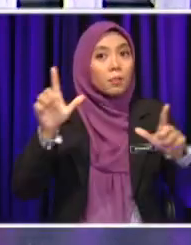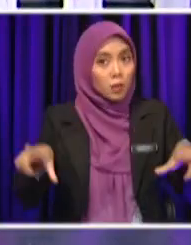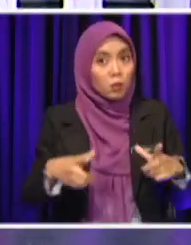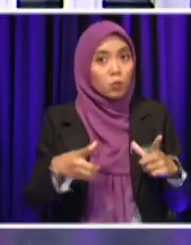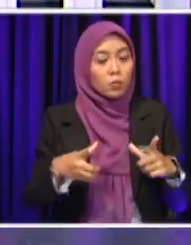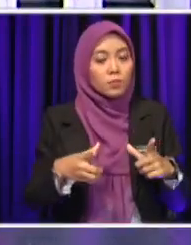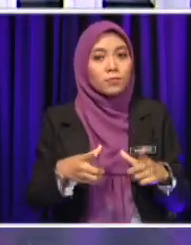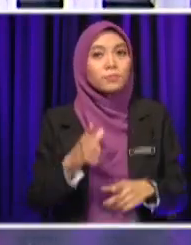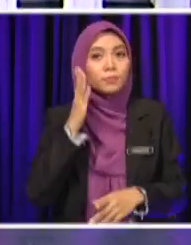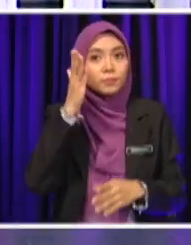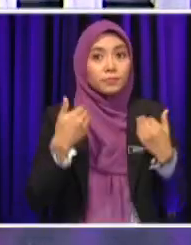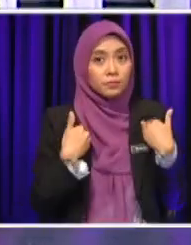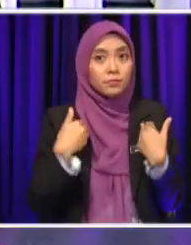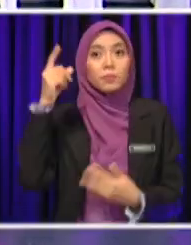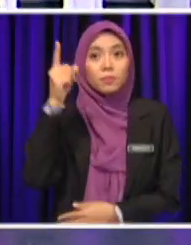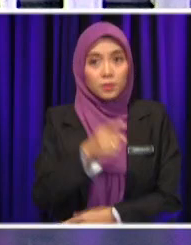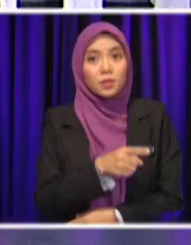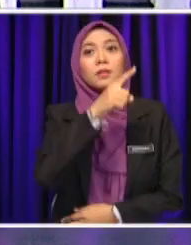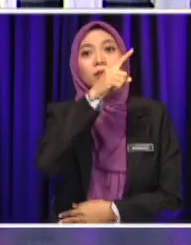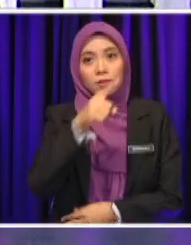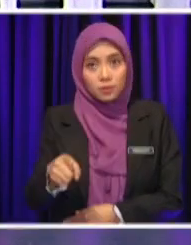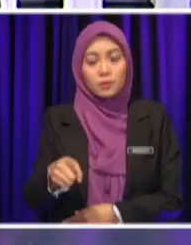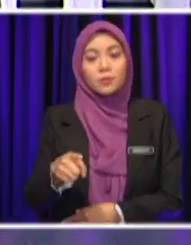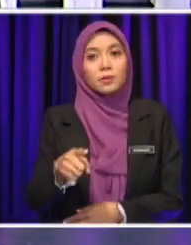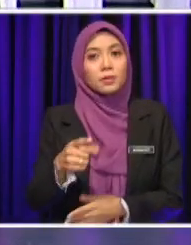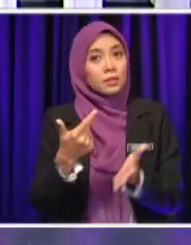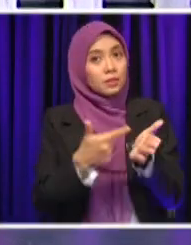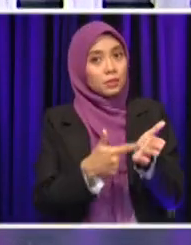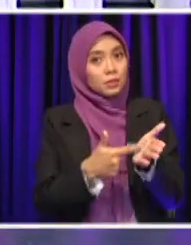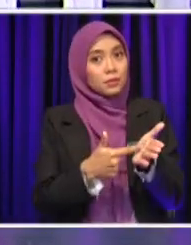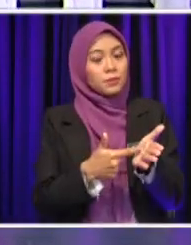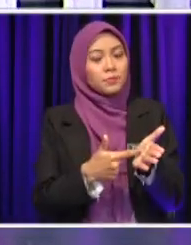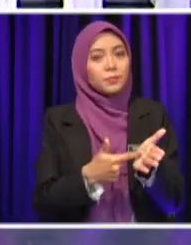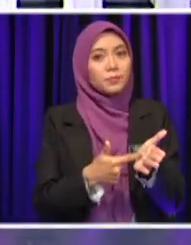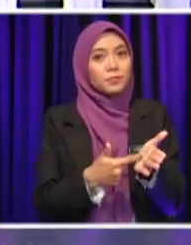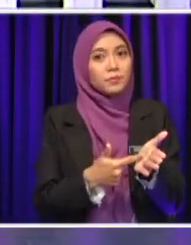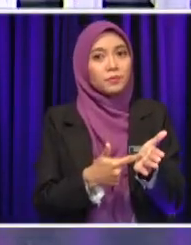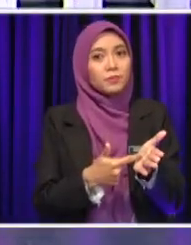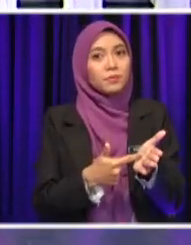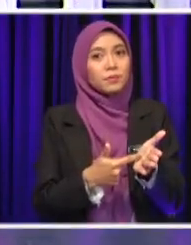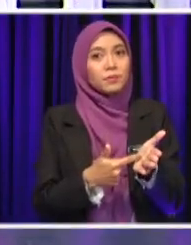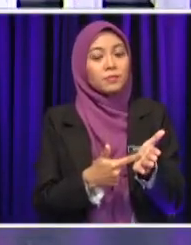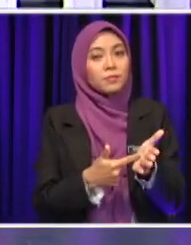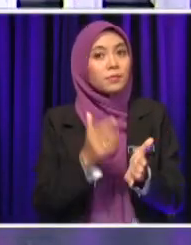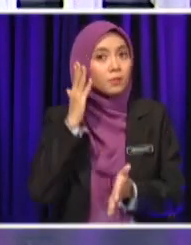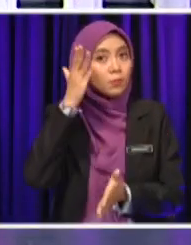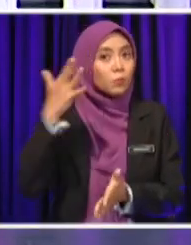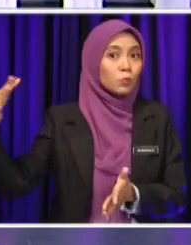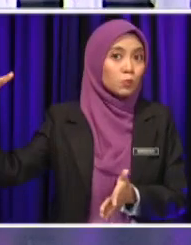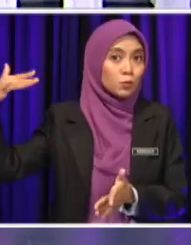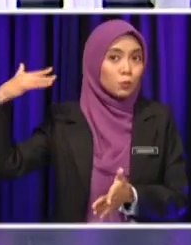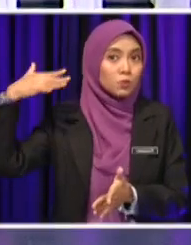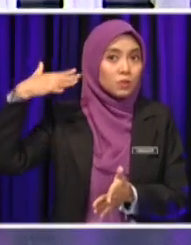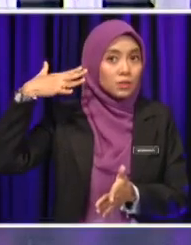simbol pangkah. Ya, okey. Pangkah. Okey. Ada 3 kan? Dah pangkah yang pertama, yang kedua dia akan bunyi buzzer. Okey.